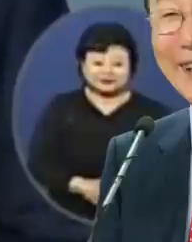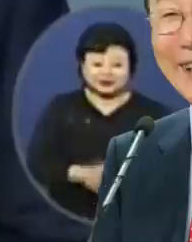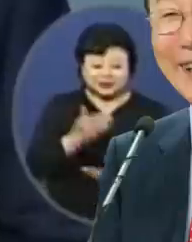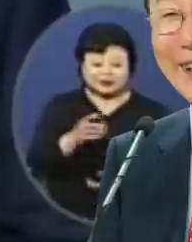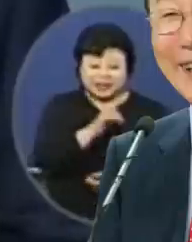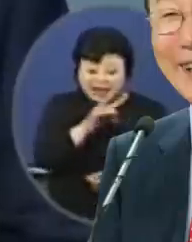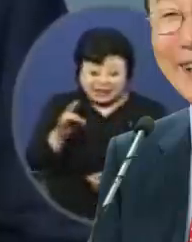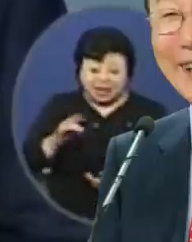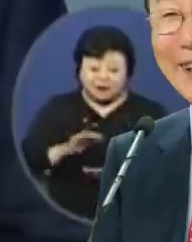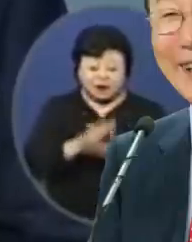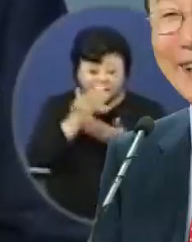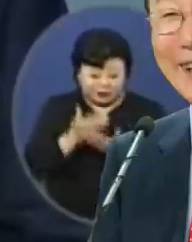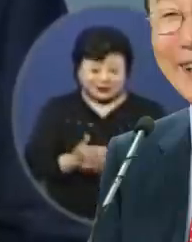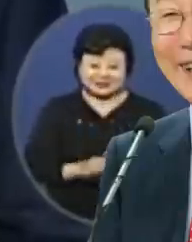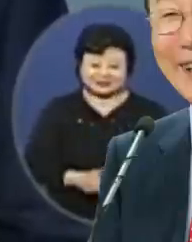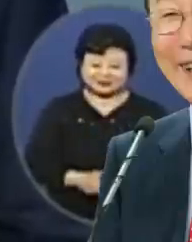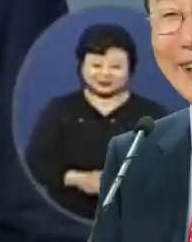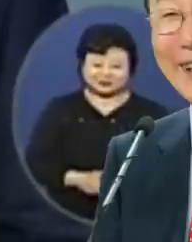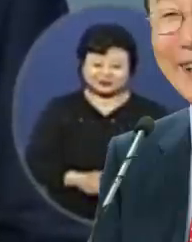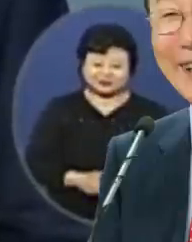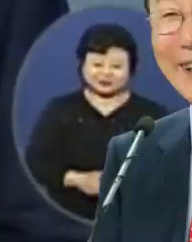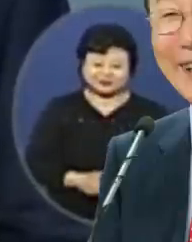여러분 한 사람이 변화되면